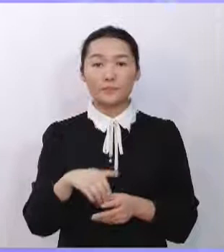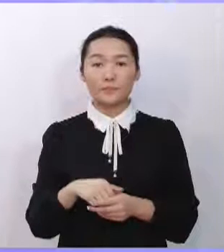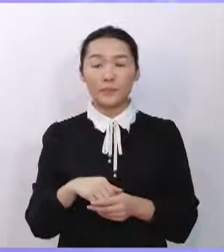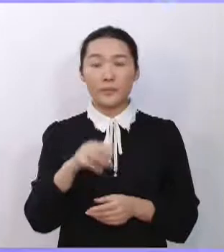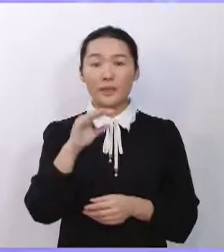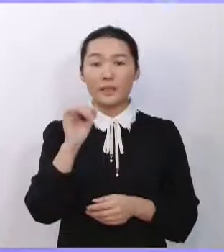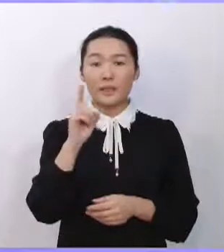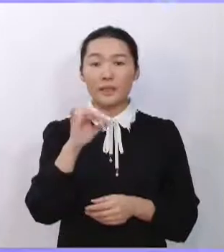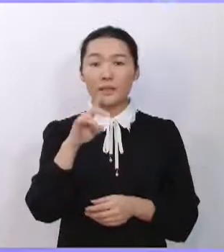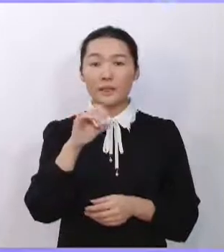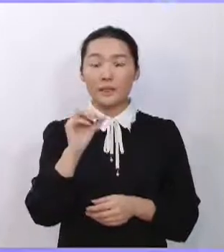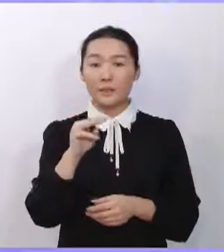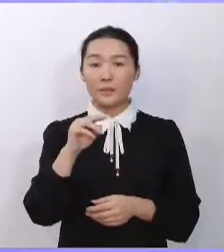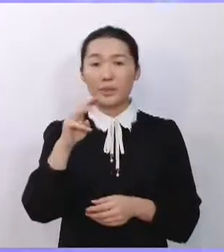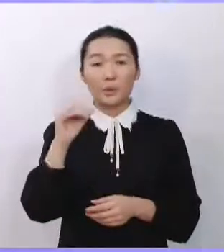Дизилип турат.